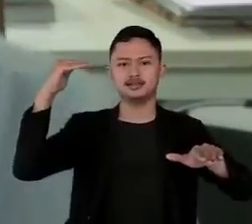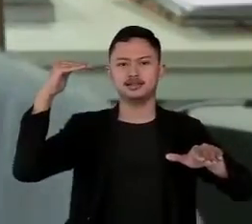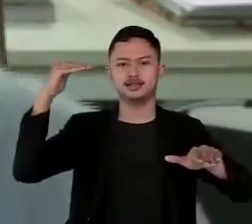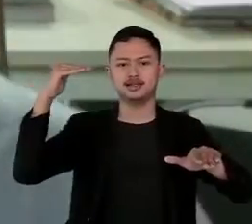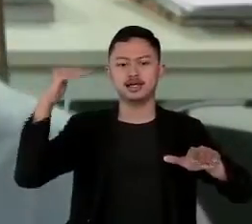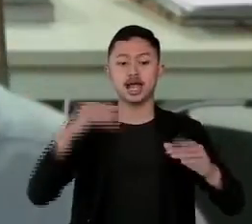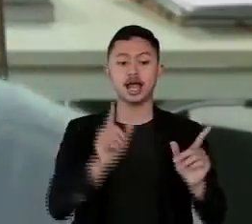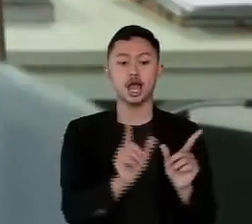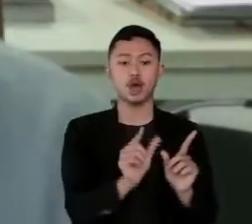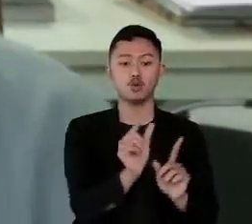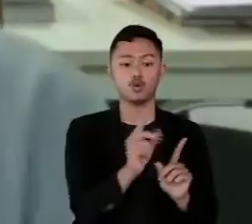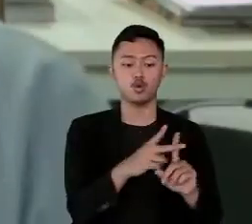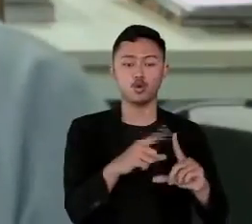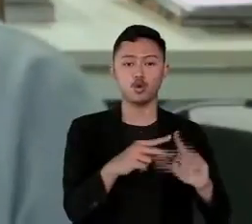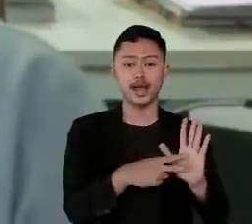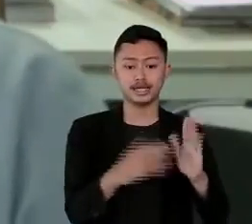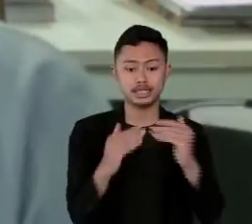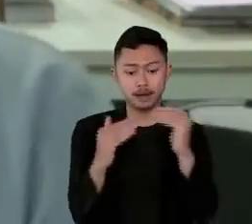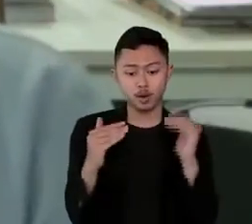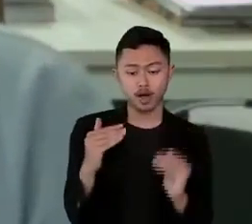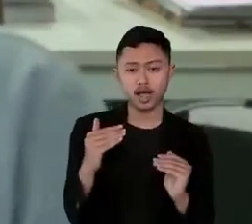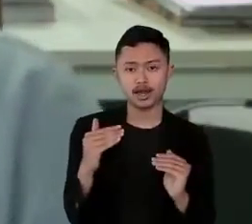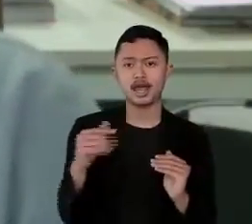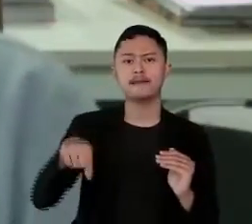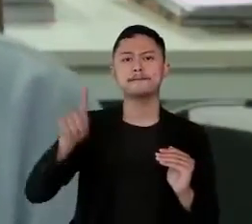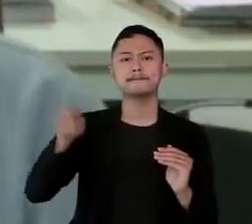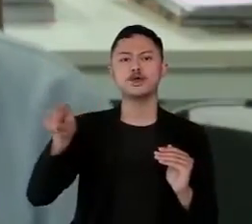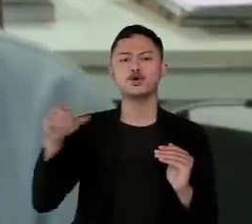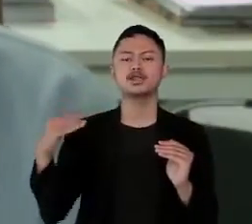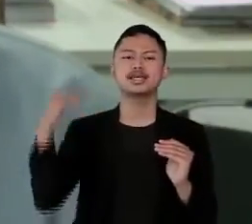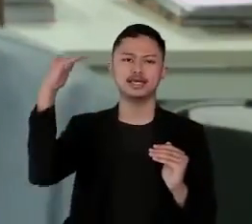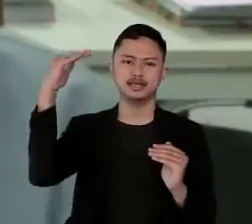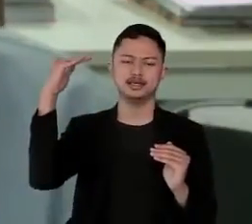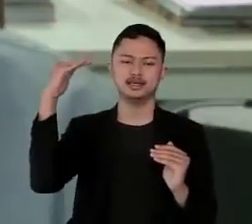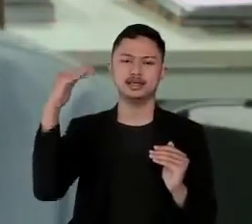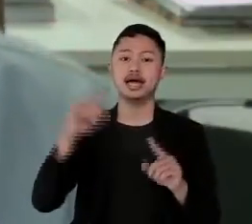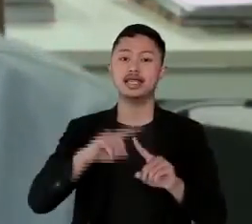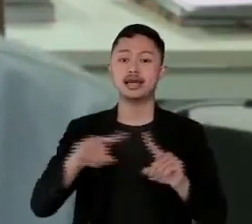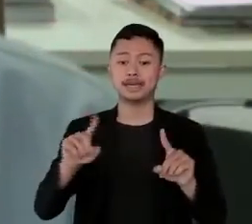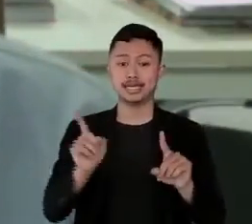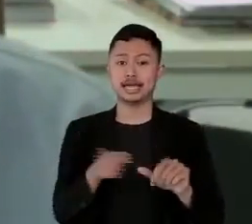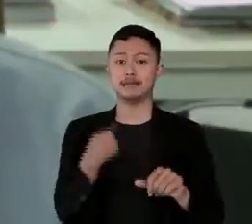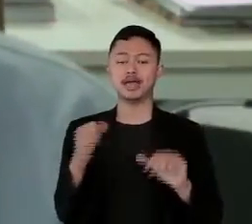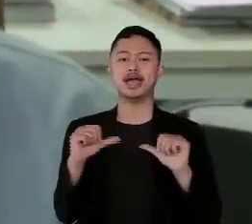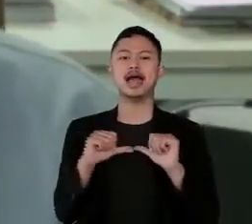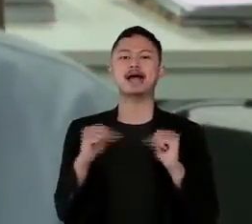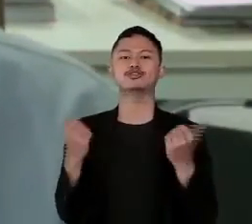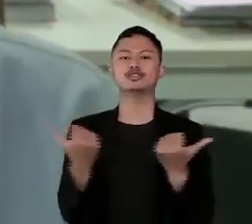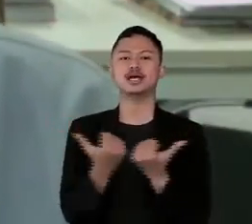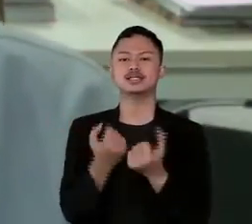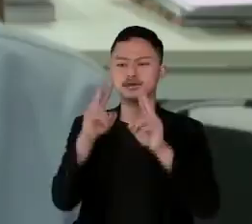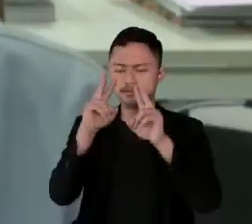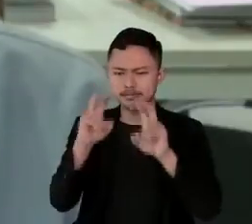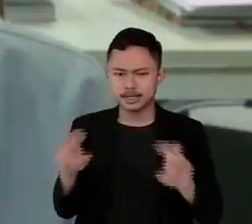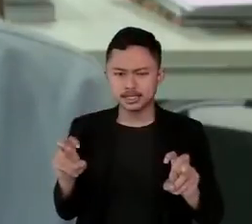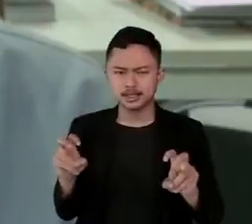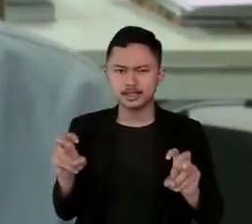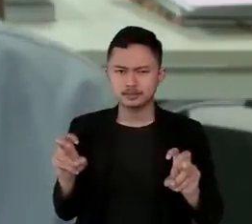virus Dhuha itu data yang pasti tapi asosiasi dengan gejala belum ada